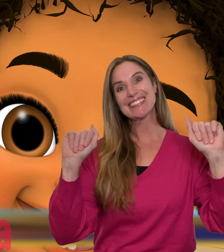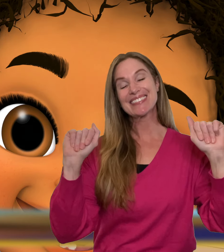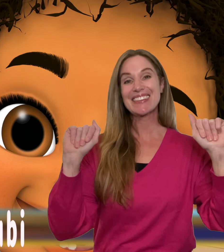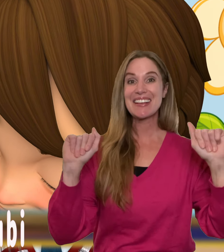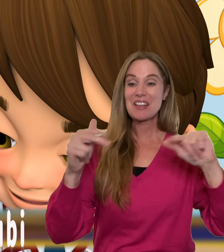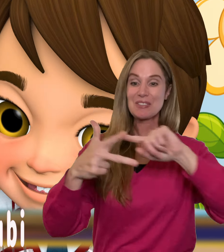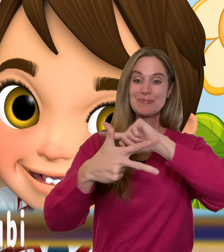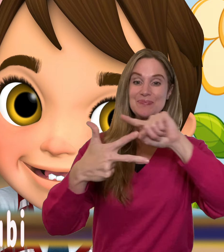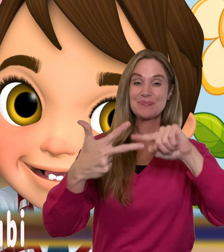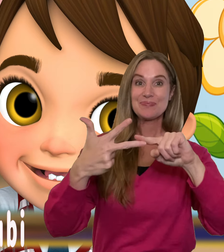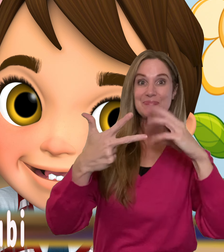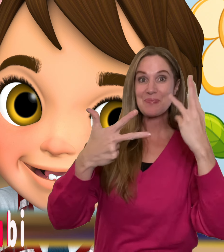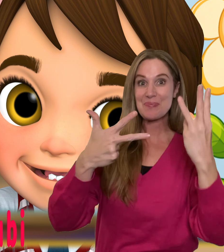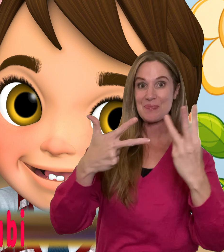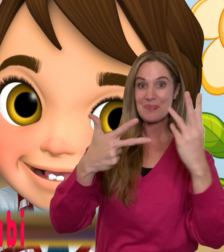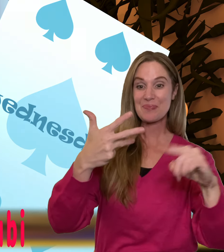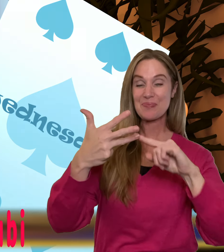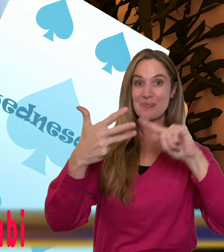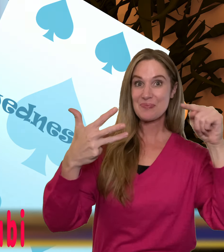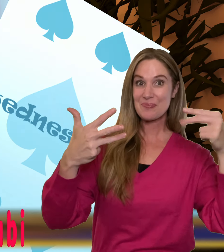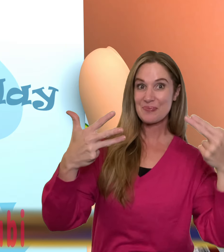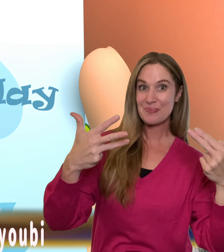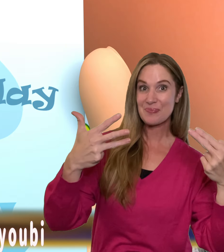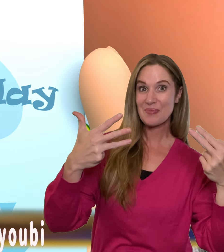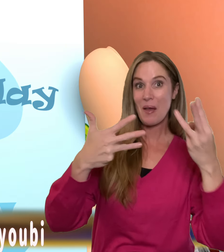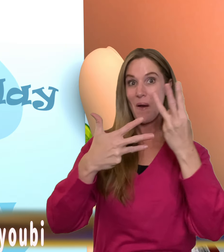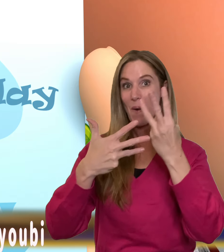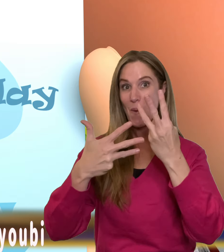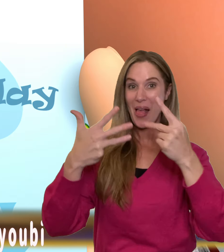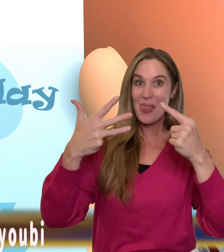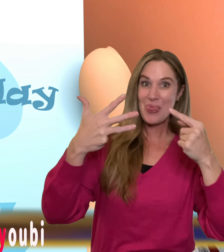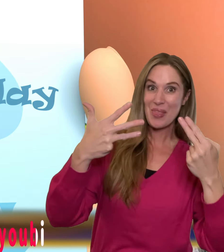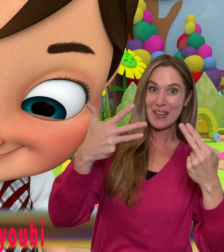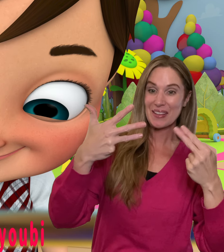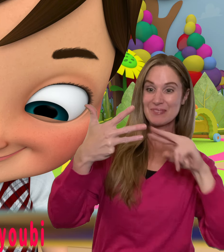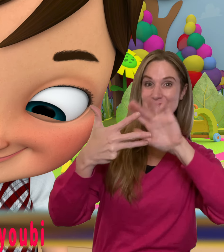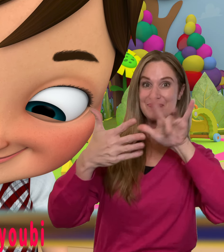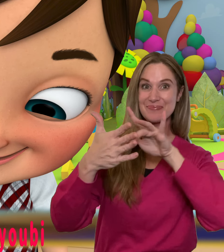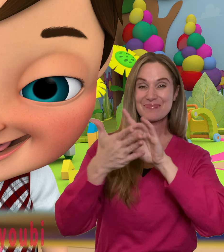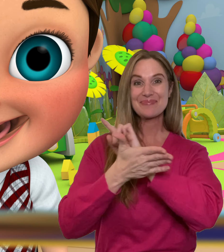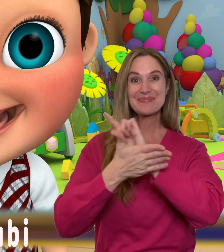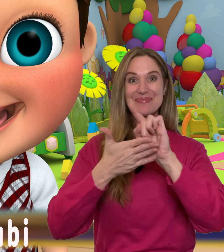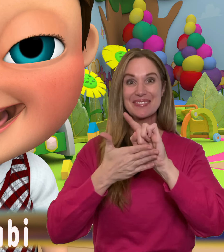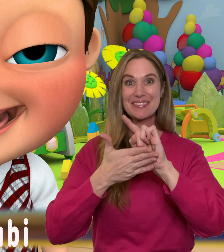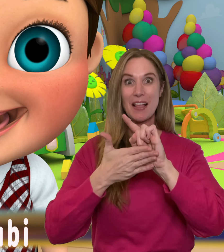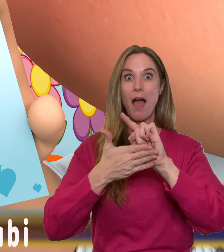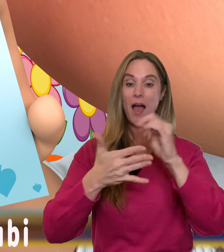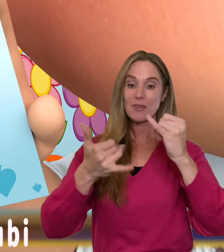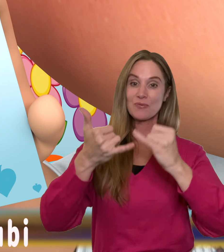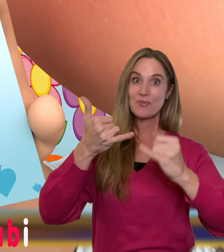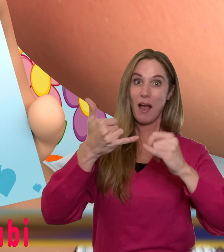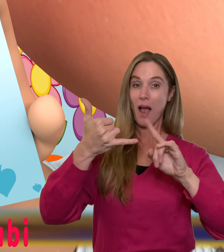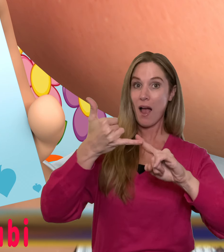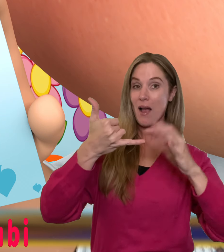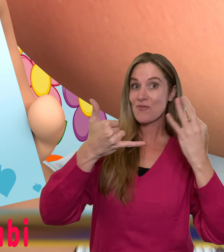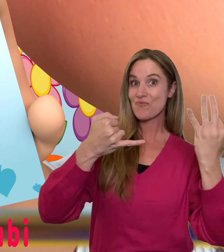ラ水曜日木曜日水曜日の後は木曜日それ